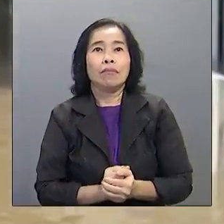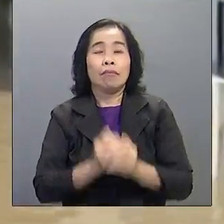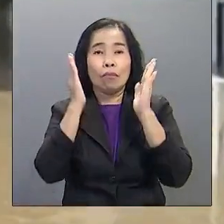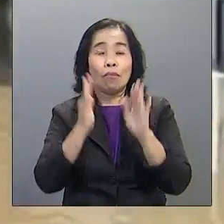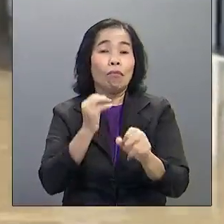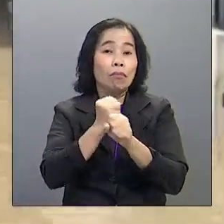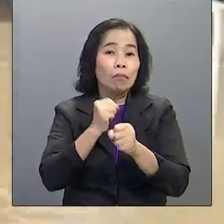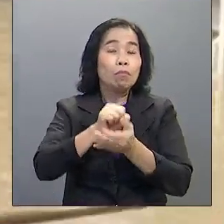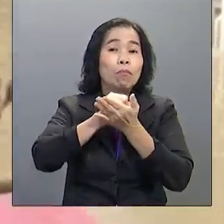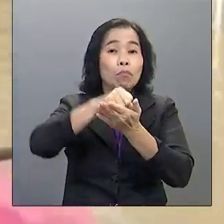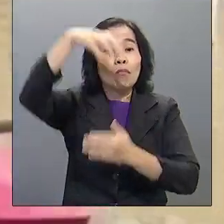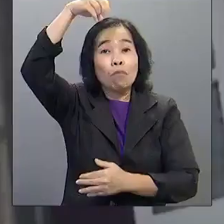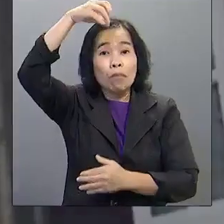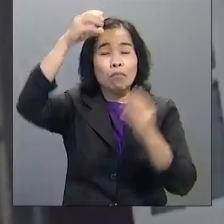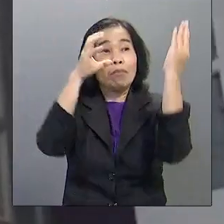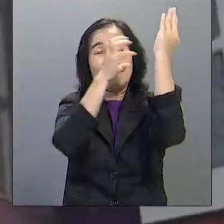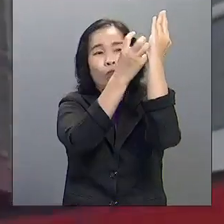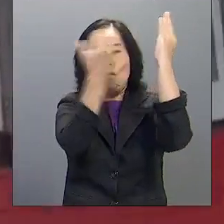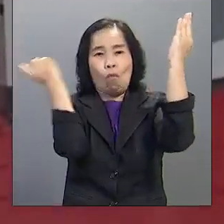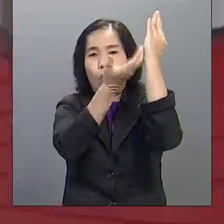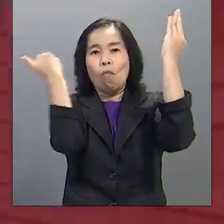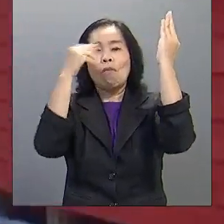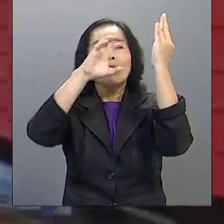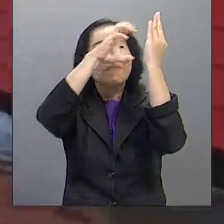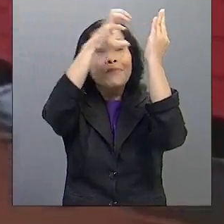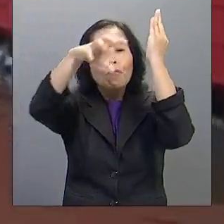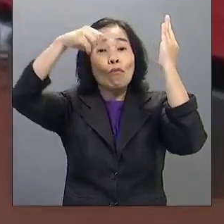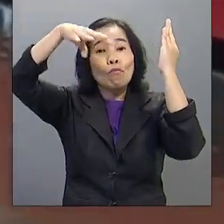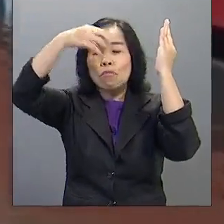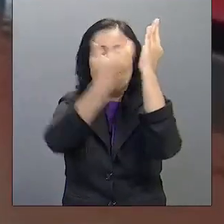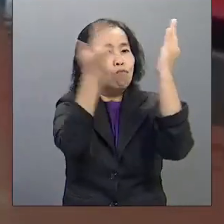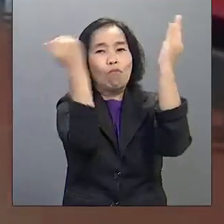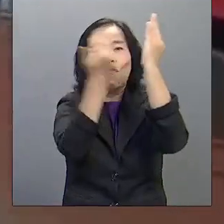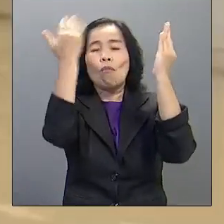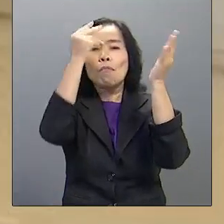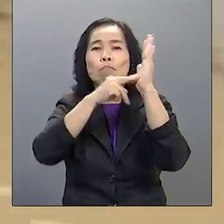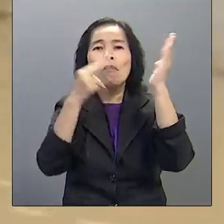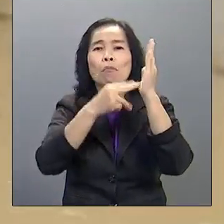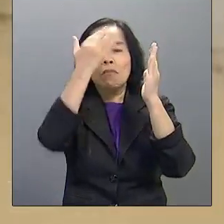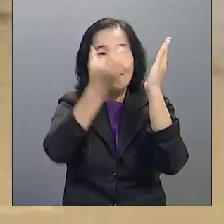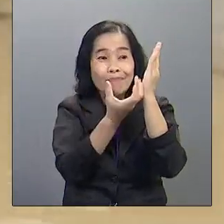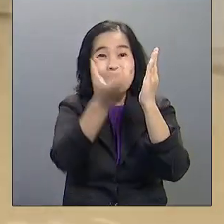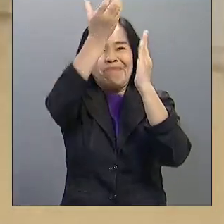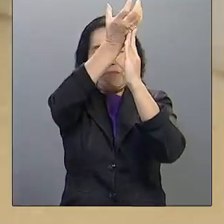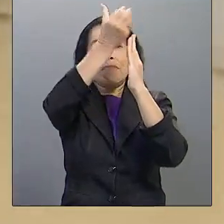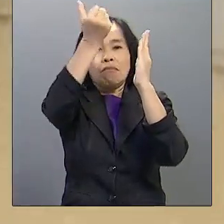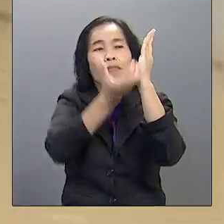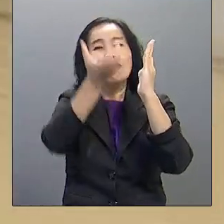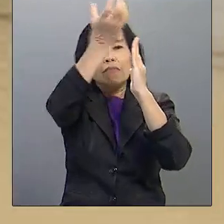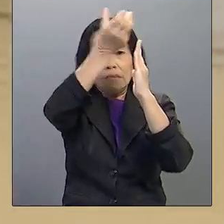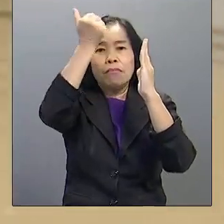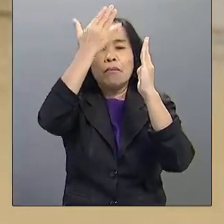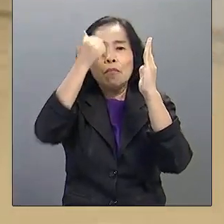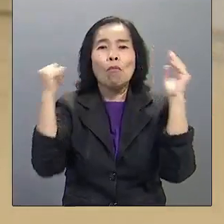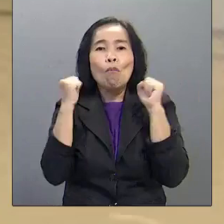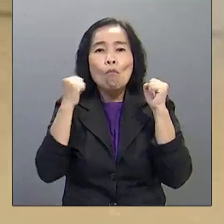ที่การไฟฟ้านครหลวงบางใหญ่ค่ะได้ลงพื้นที่ที่มัสยิดท่าอิดเพื่อช่วยยกมิเตอร์ไฟฟ้าขึ้นที่สูงหนีน้ำนะคะเพราะเ